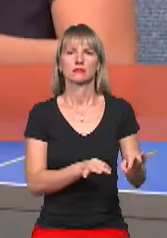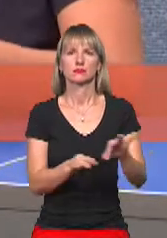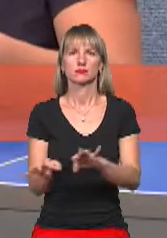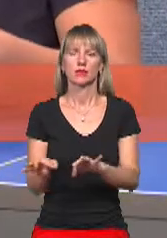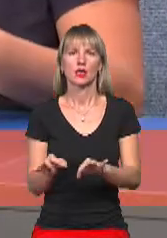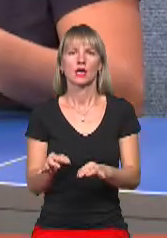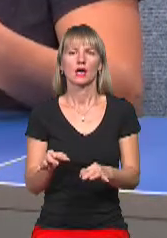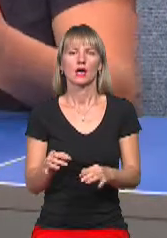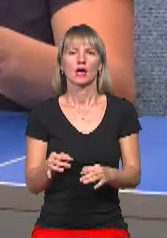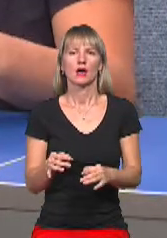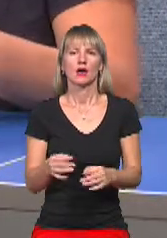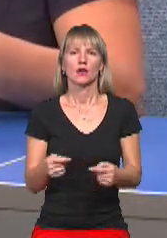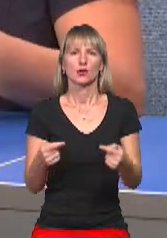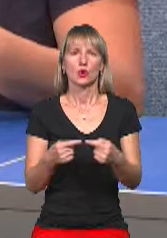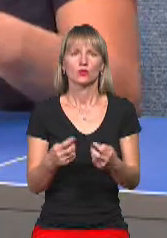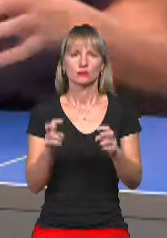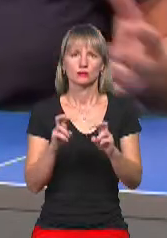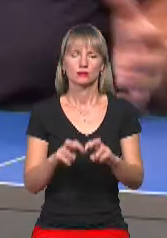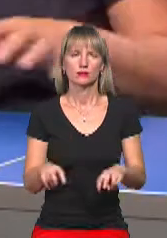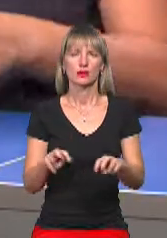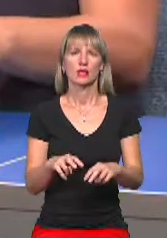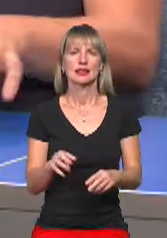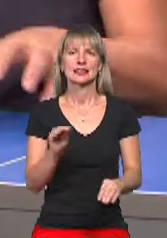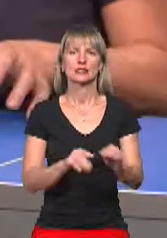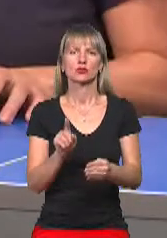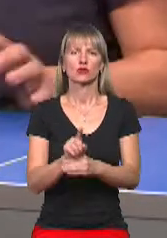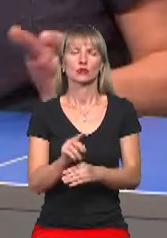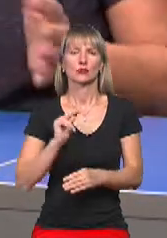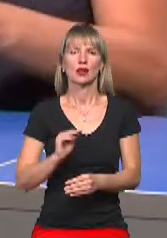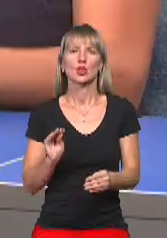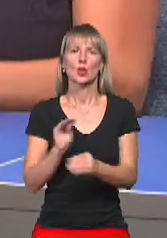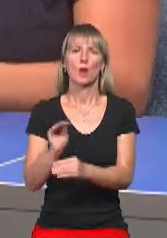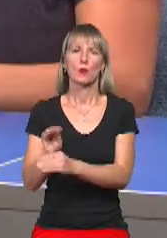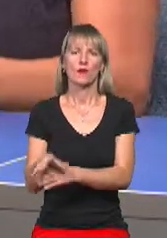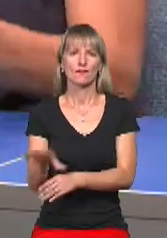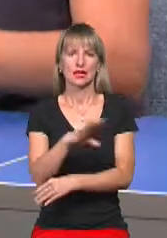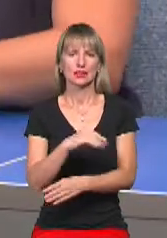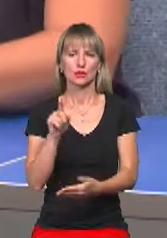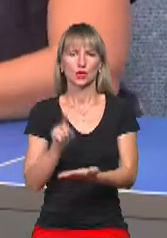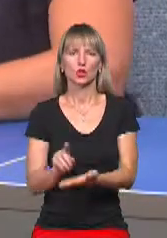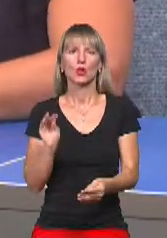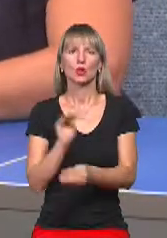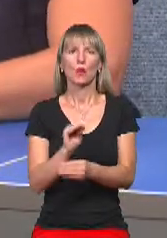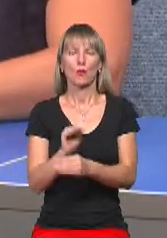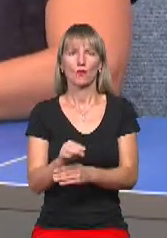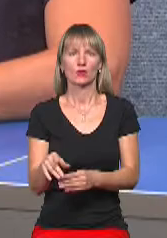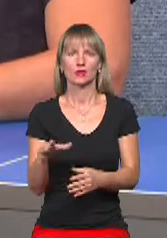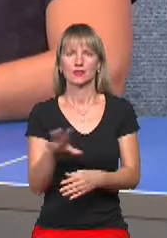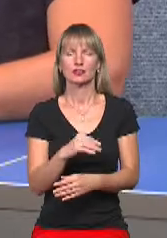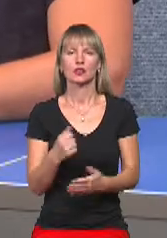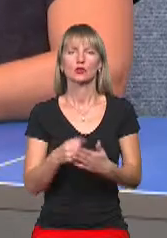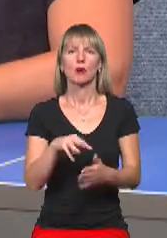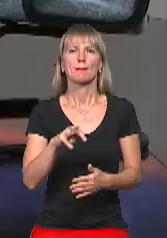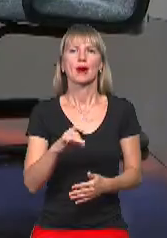оперативний моніторинг. Тобто система має працювати, доповнюючи, і всі ці компоненти, вони доповнюють, мають доповнювати один одного. До Мартіна, як